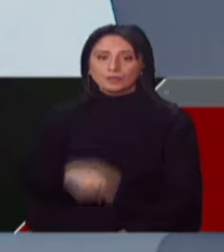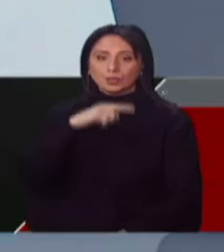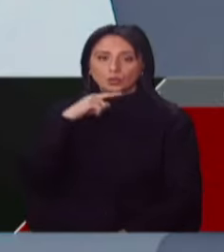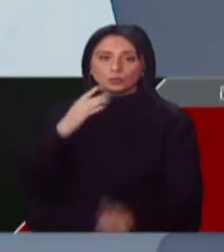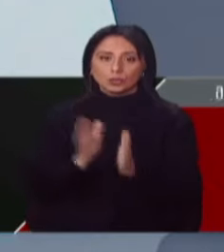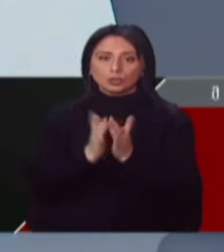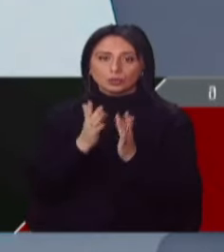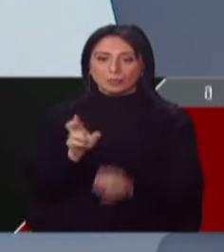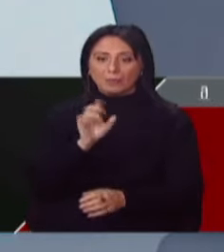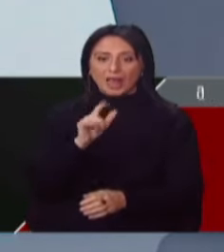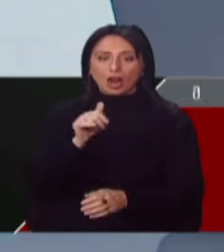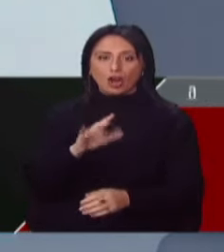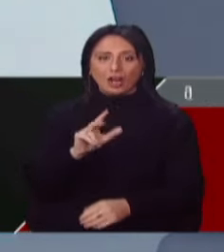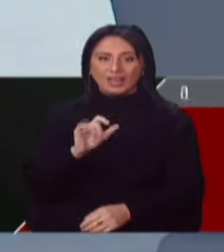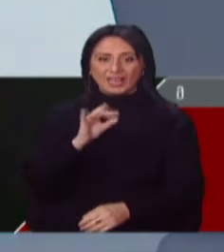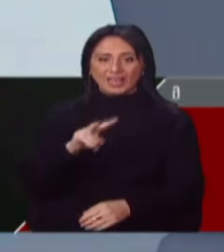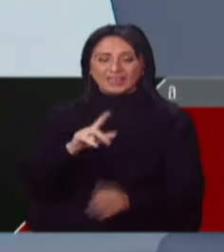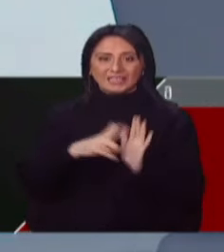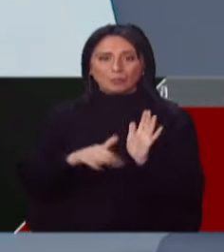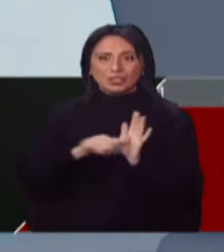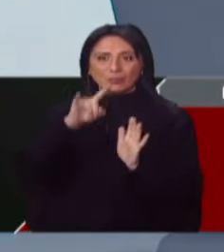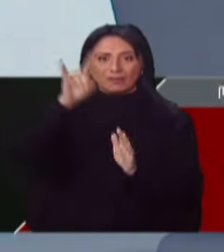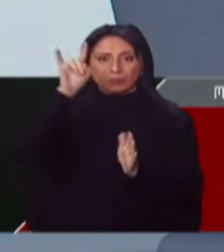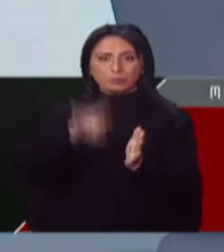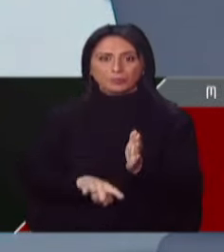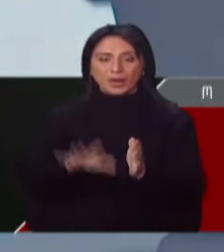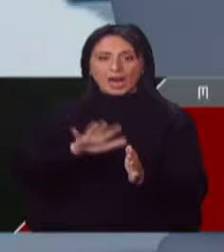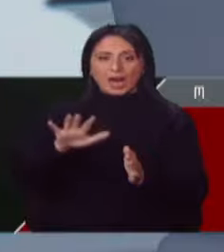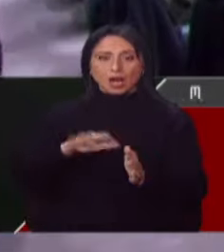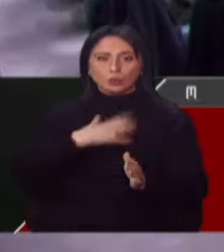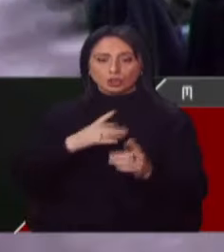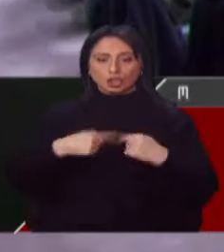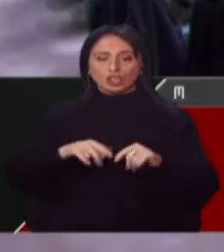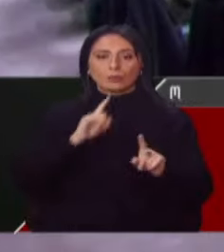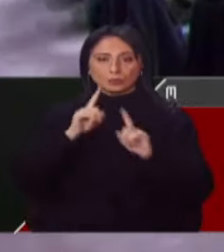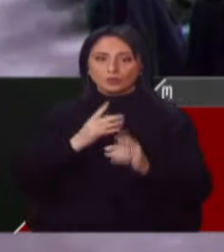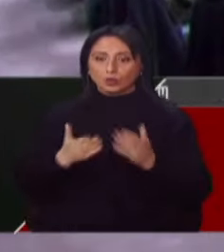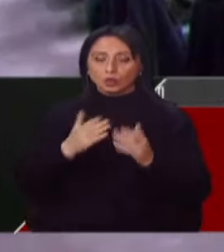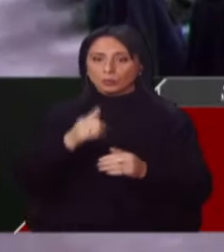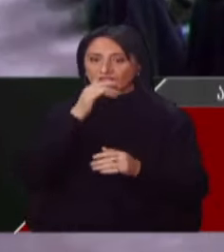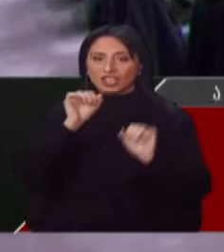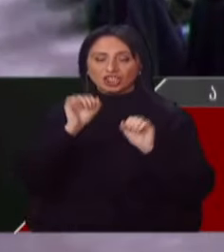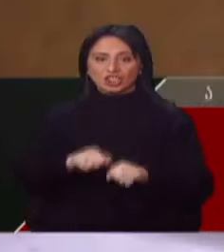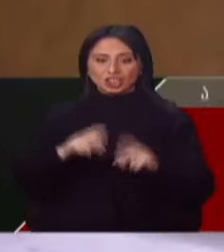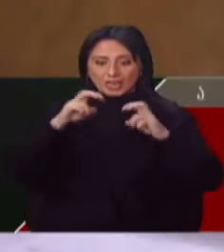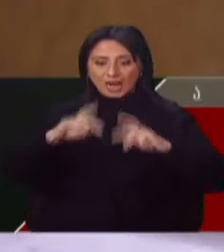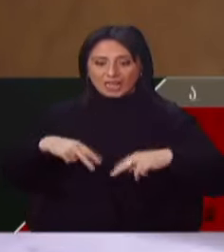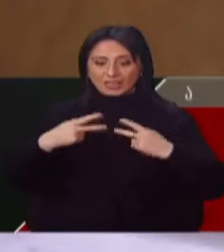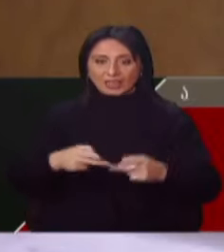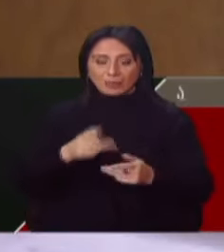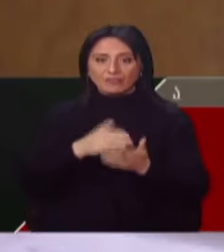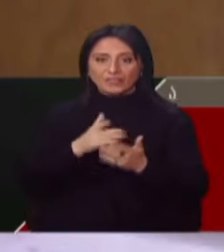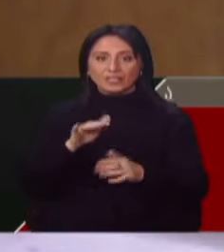რუსეთის მოთხოვნით ბელგოროდში ილ-76-ის ჩამოვარდნასთან დაკავშირებით გაერო-ს უშიშროების საბჭო გაიმართა, თუმცა რომ ვერ შეძლო გადაემოწმებინა